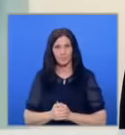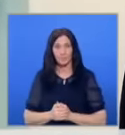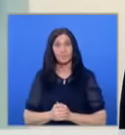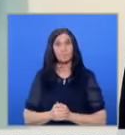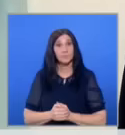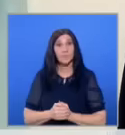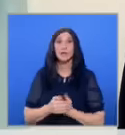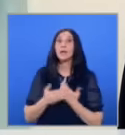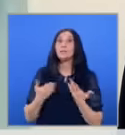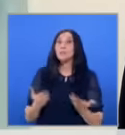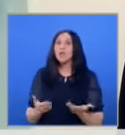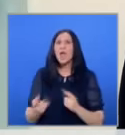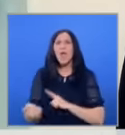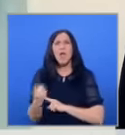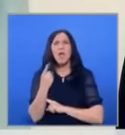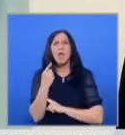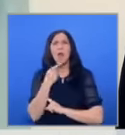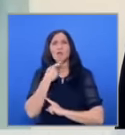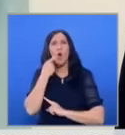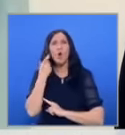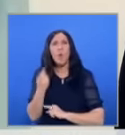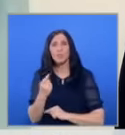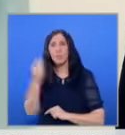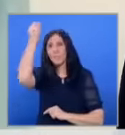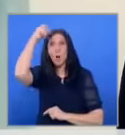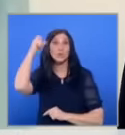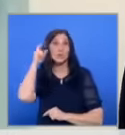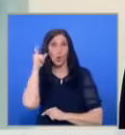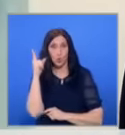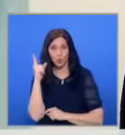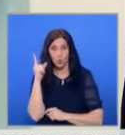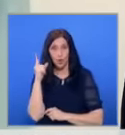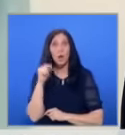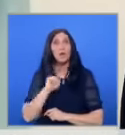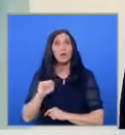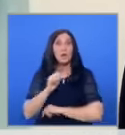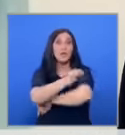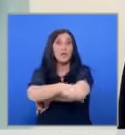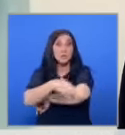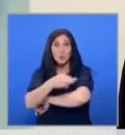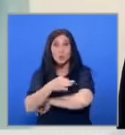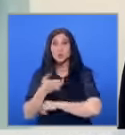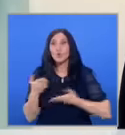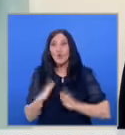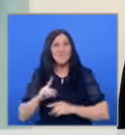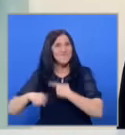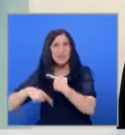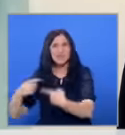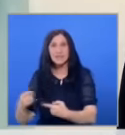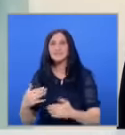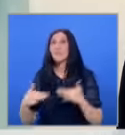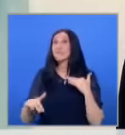че хилядолетната българска култура и историческото ни наследство в